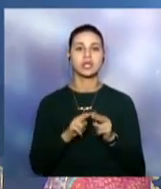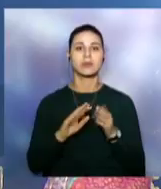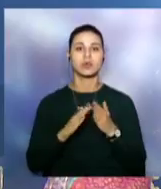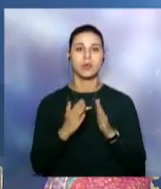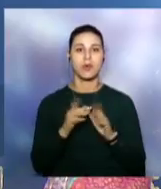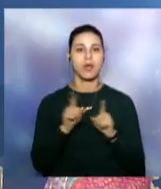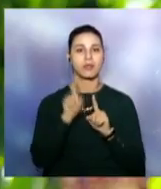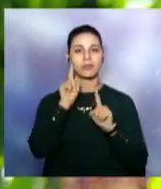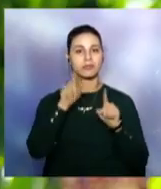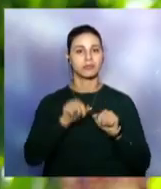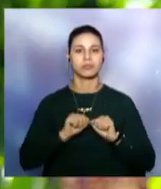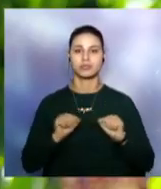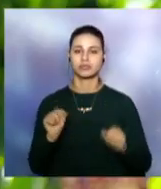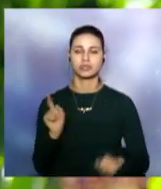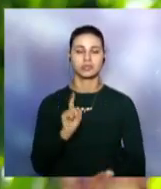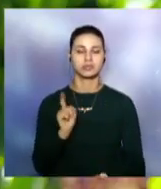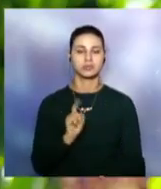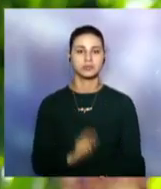ასე დატოვება? შეიძლება